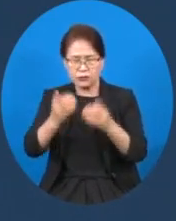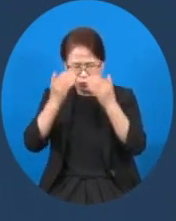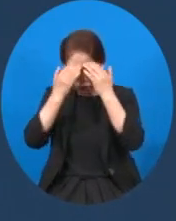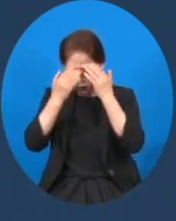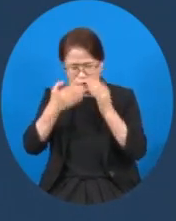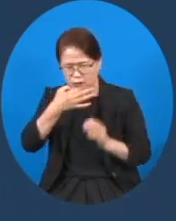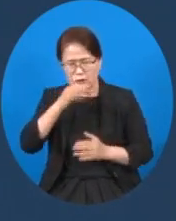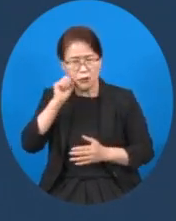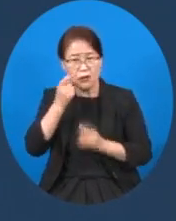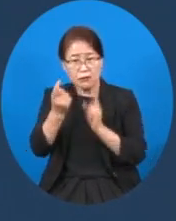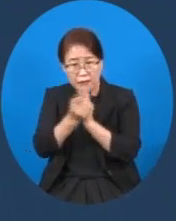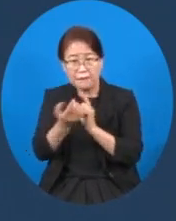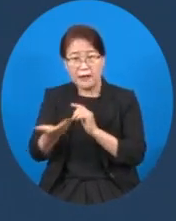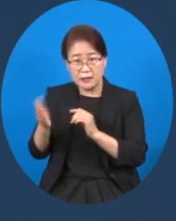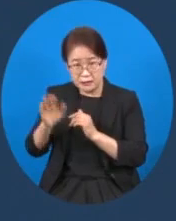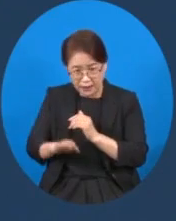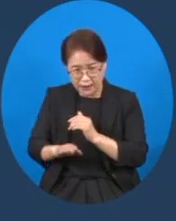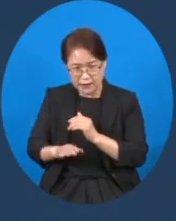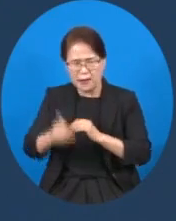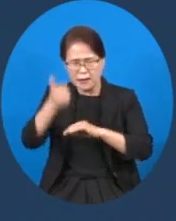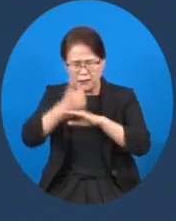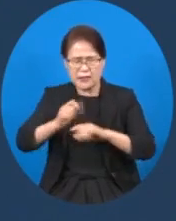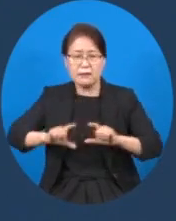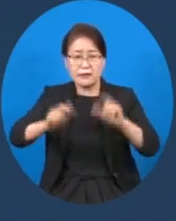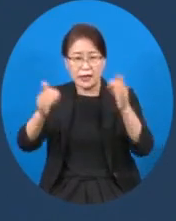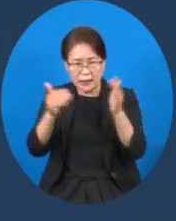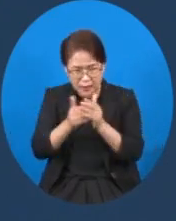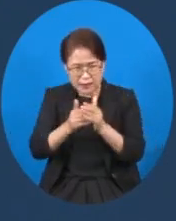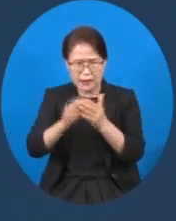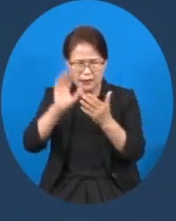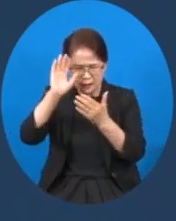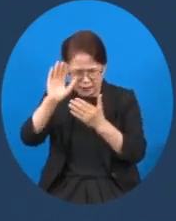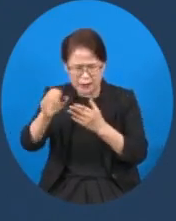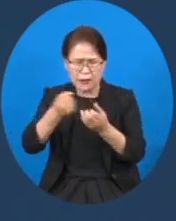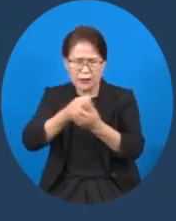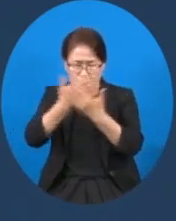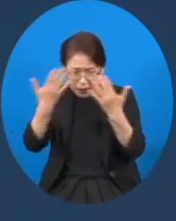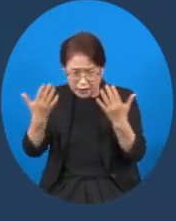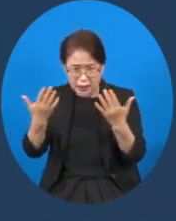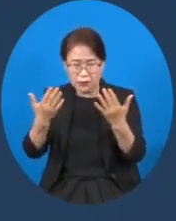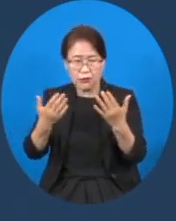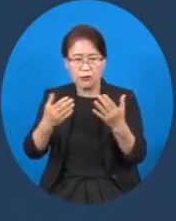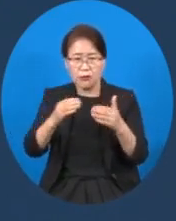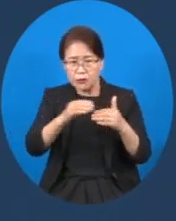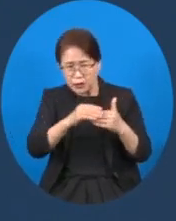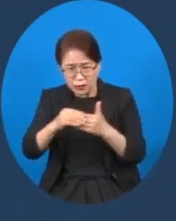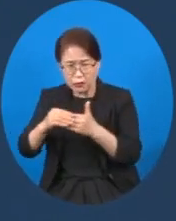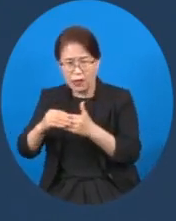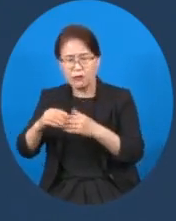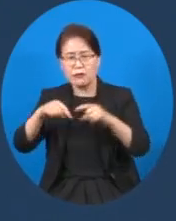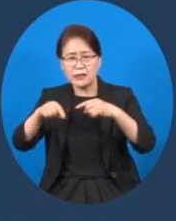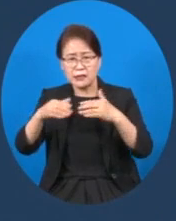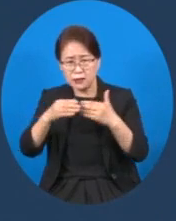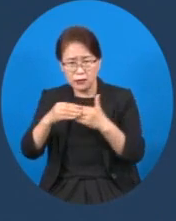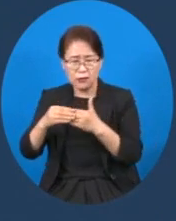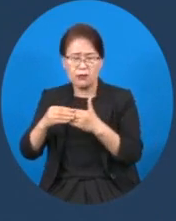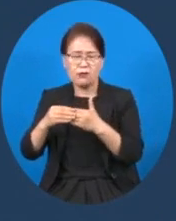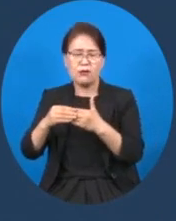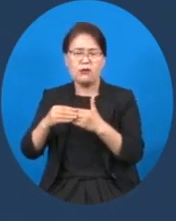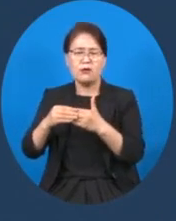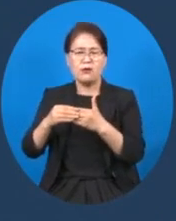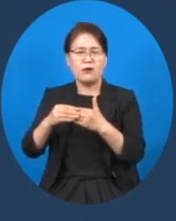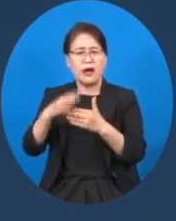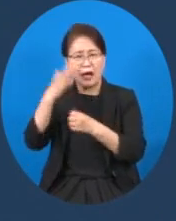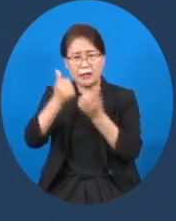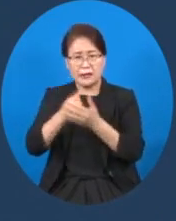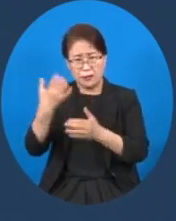인생의 마지막 날까지 장래가 있고 소망이 끊어지지 않는 너의 자녀의 인생의 미래를 내가